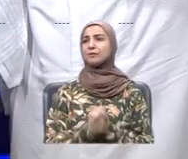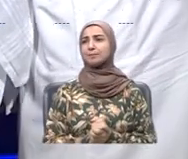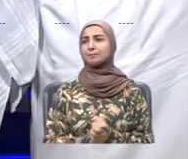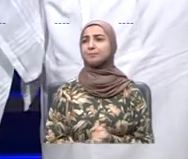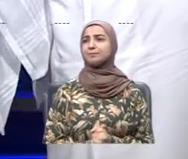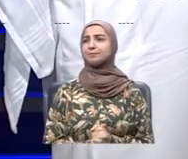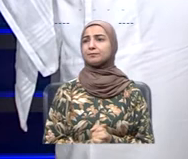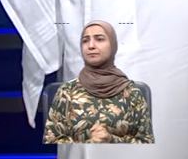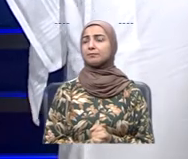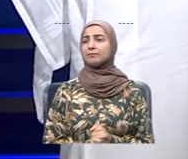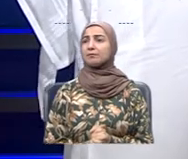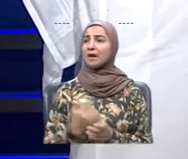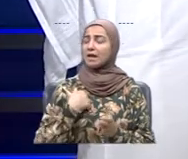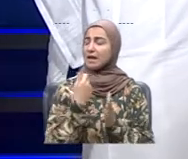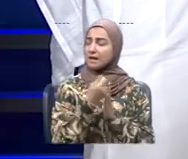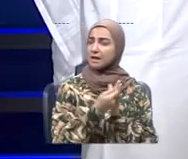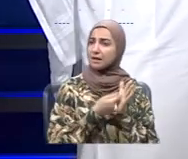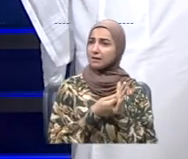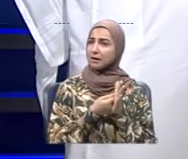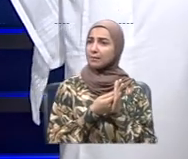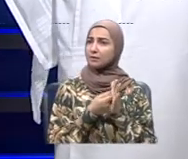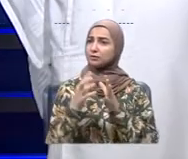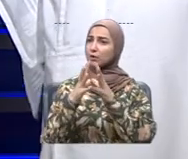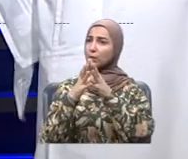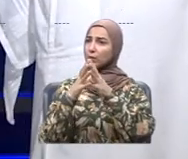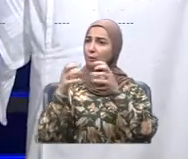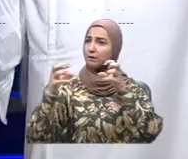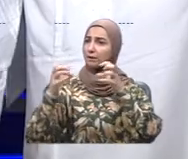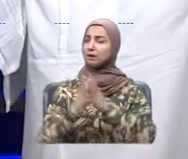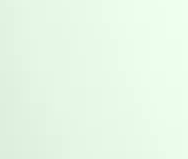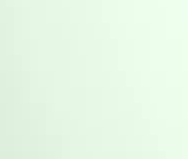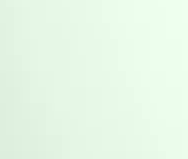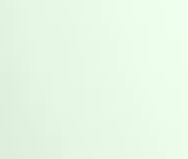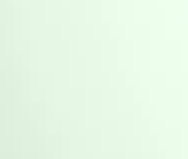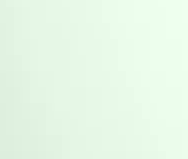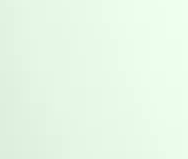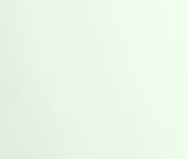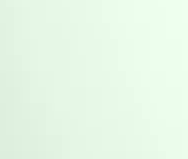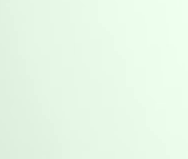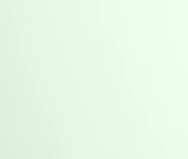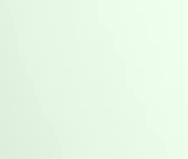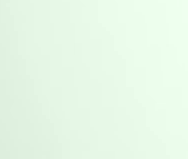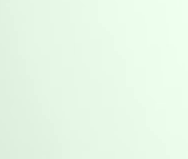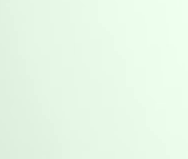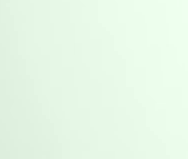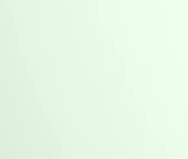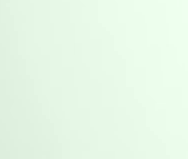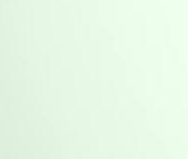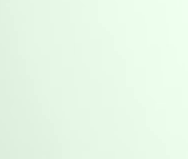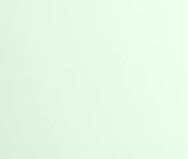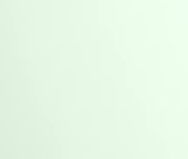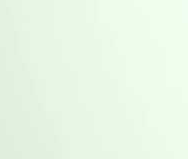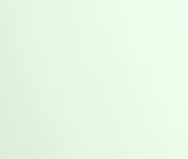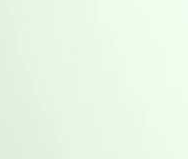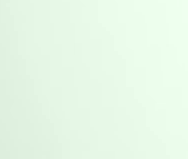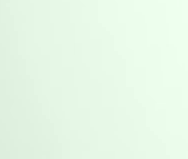بتحليل النمط الكتابي للنص والجنس الأدبي. نبدأ عزيزي الطالب بالنمط